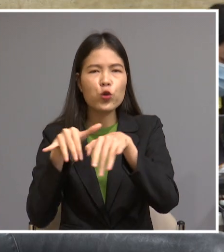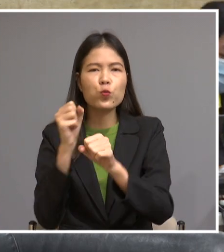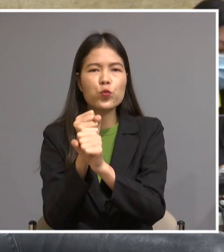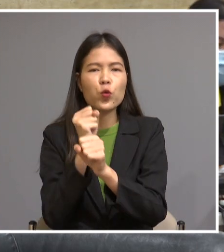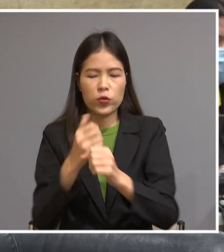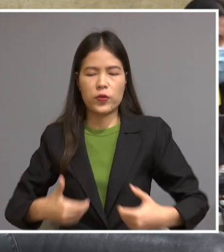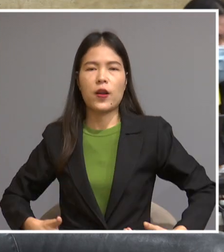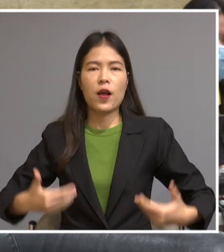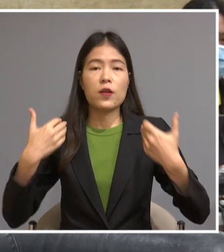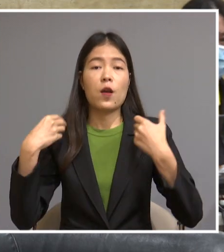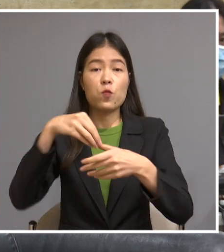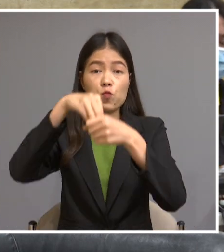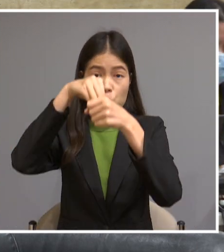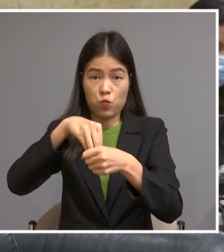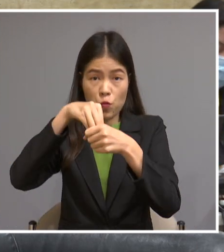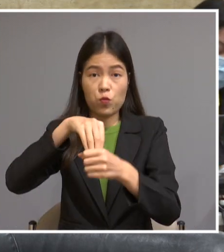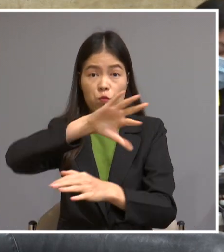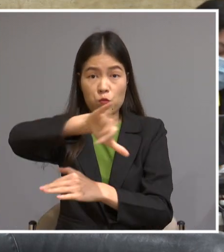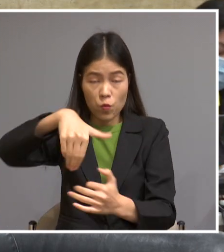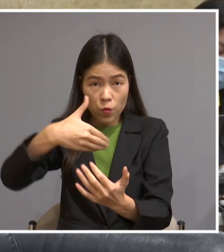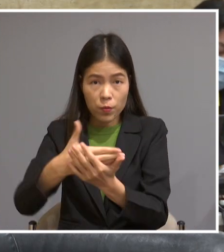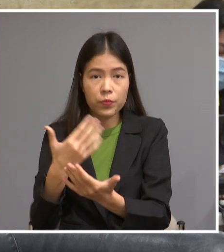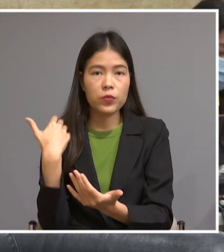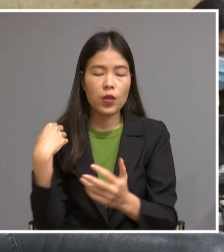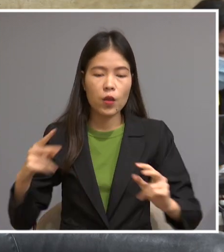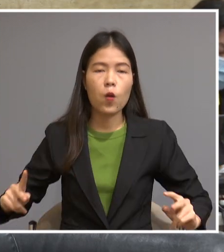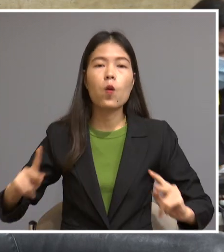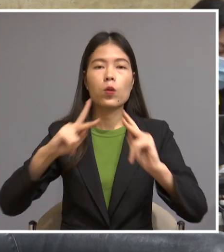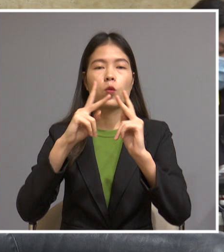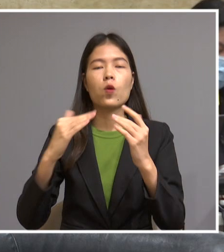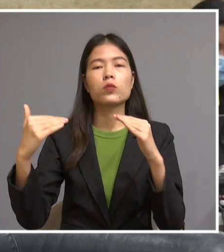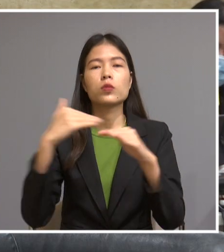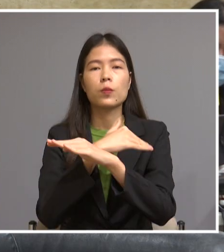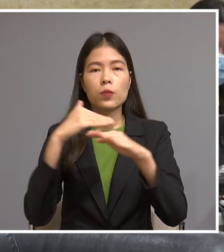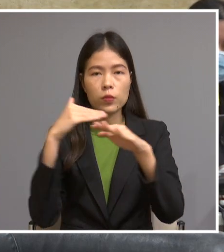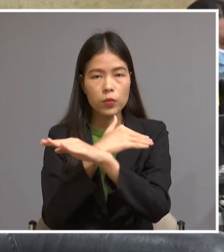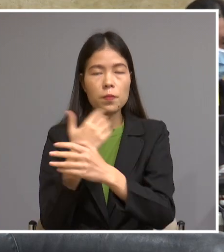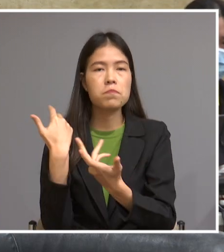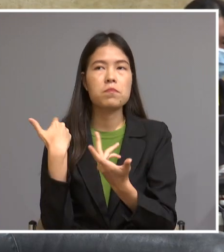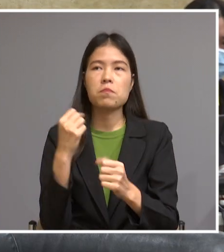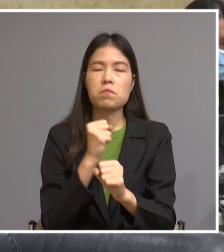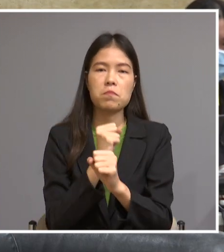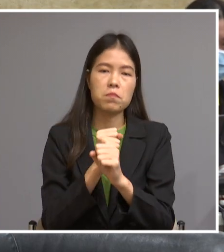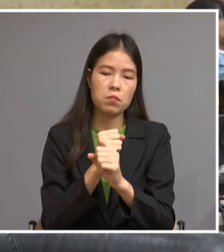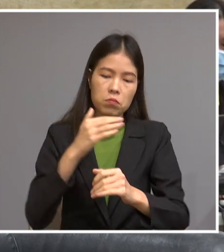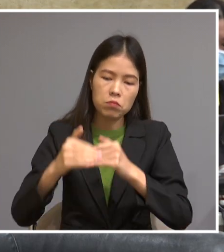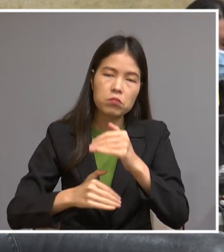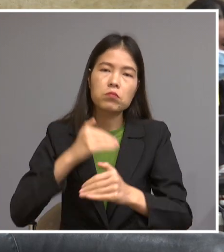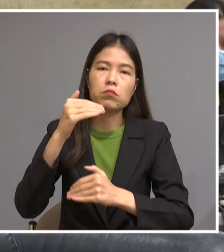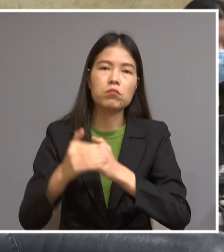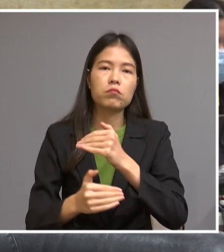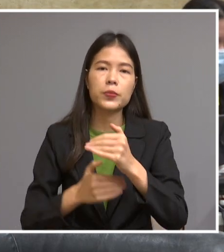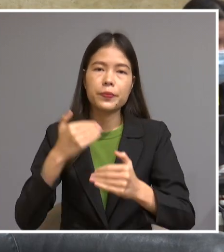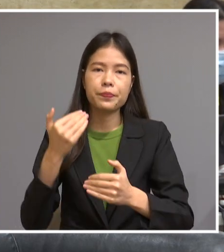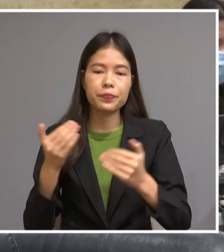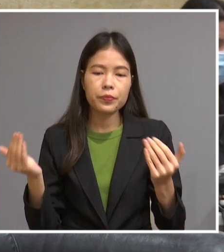้ได้ยินกนะครั่าทางกระสวงคำมนาคมมีความคืบหน้าและมี